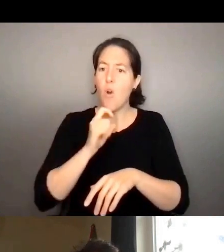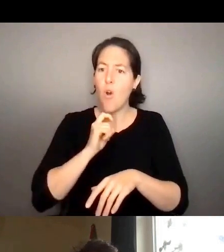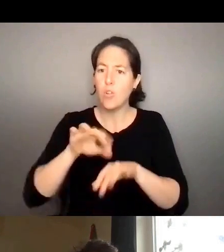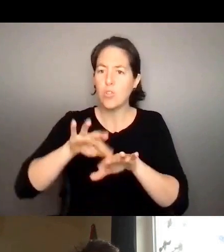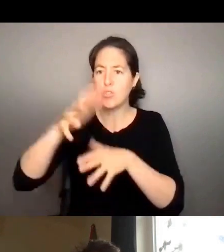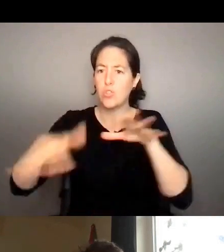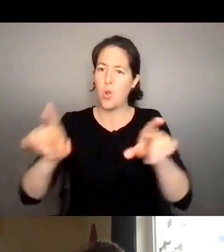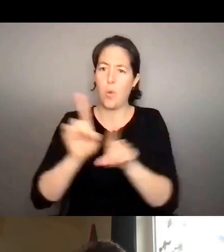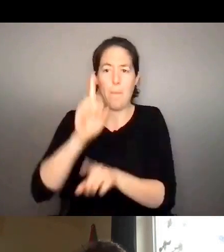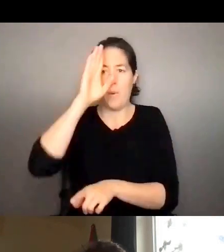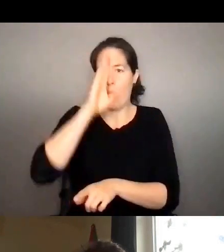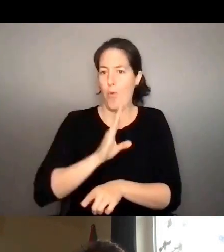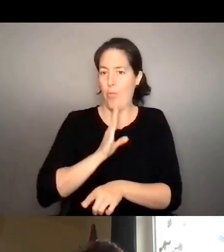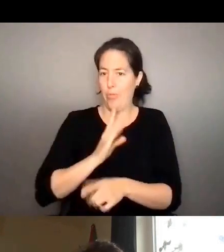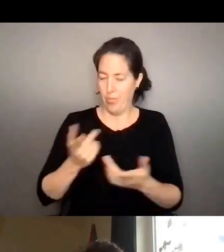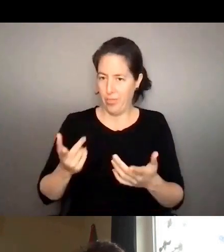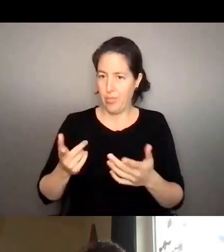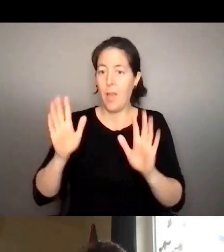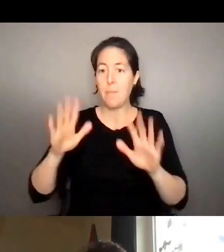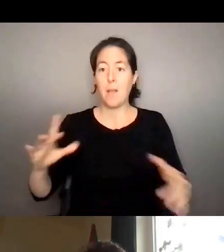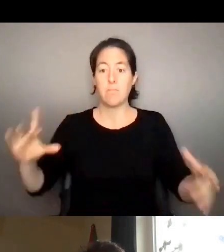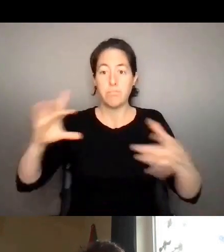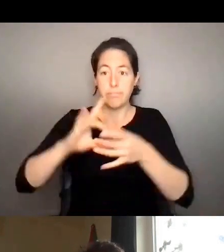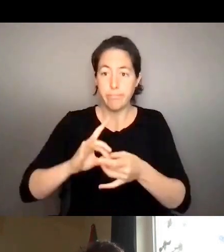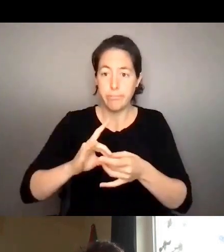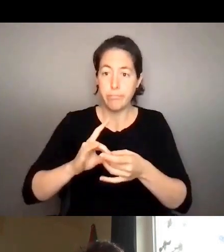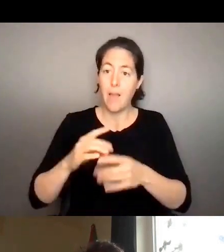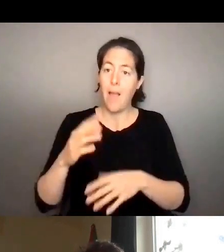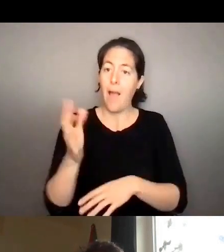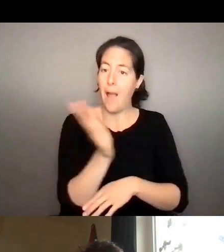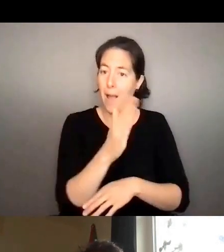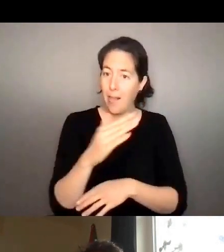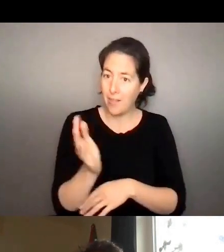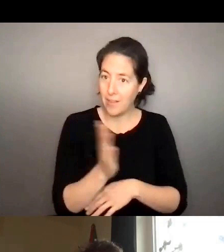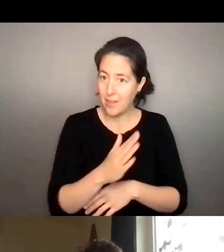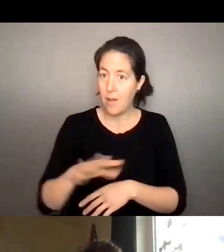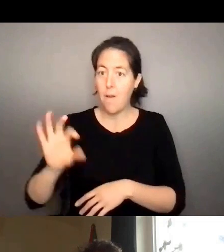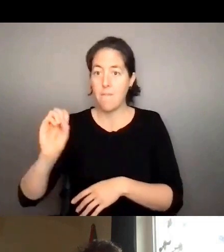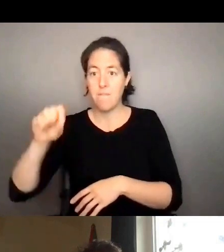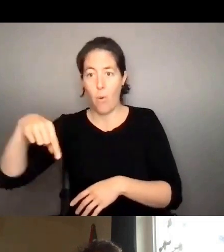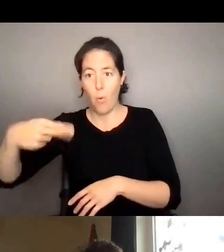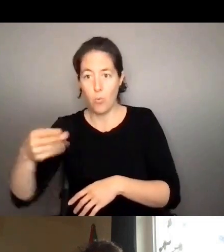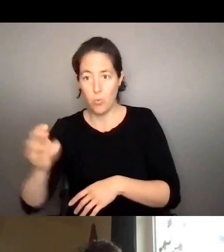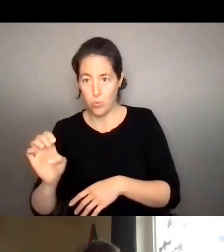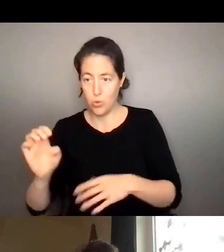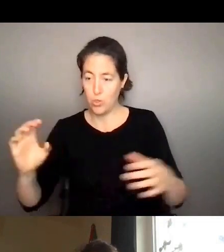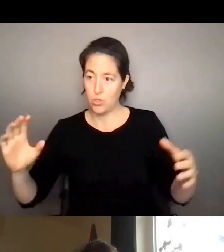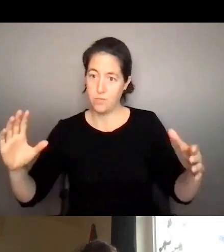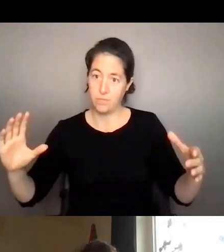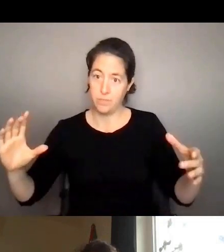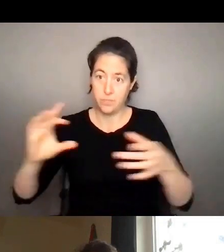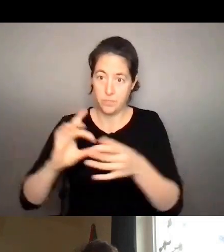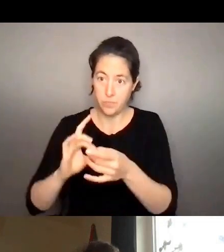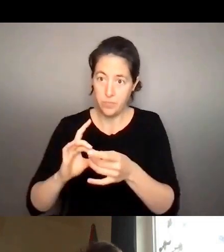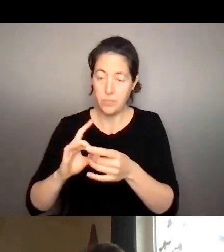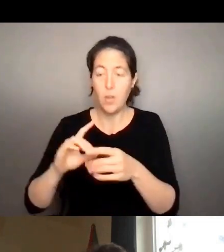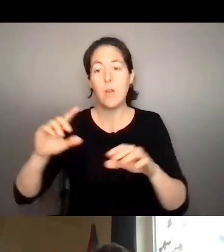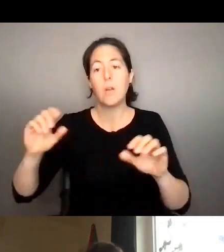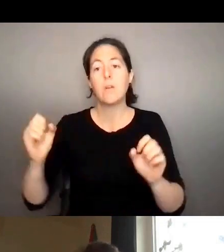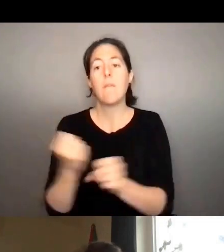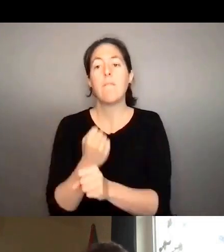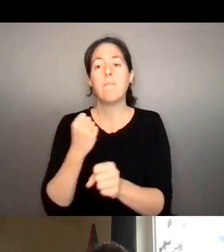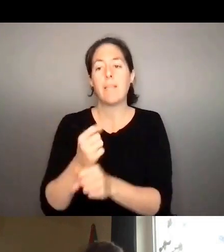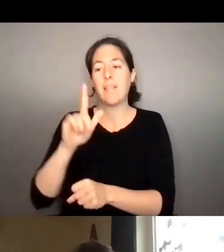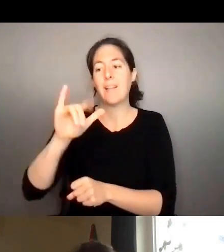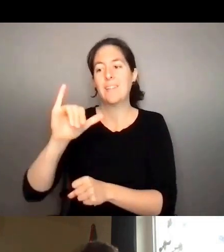lunaire. Puis, il y a eu une alliance entre les algues puis le règne fongique pour former le lichen. Puis, le lichen s'est déployé comme on dit,